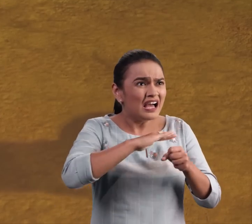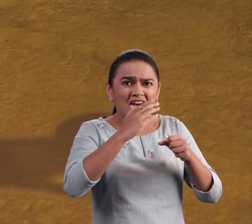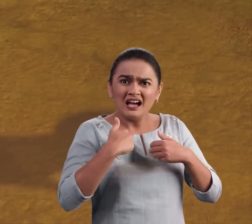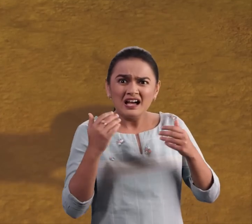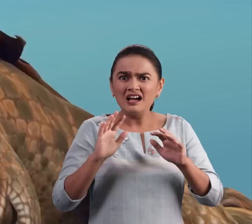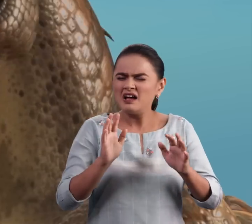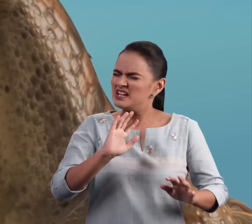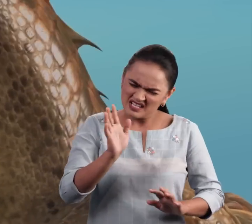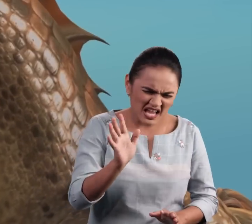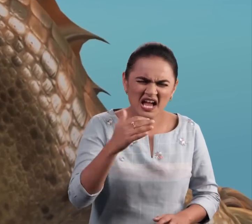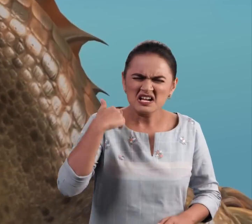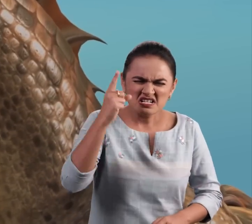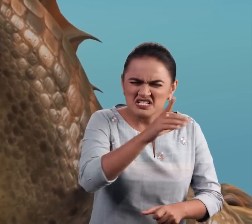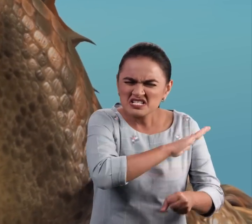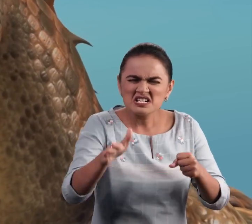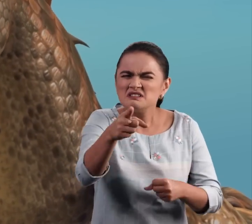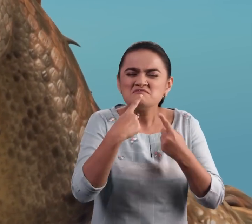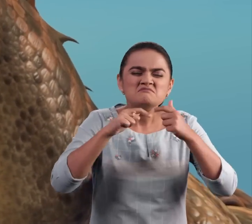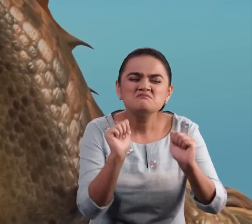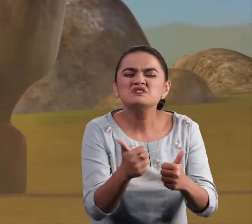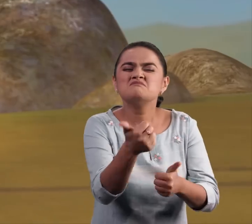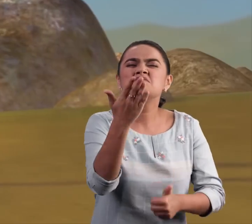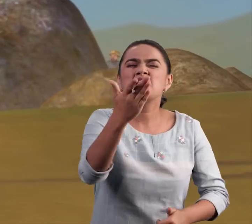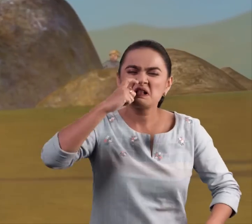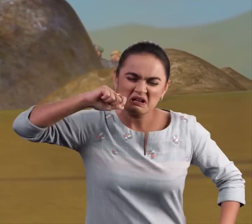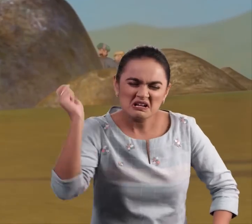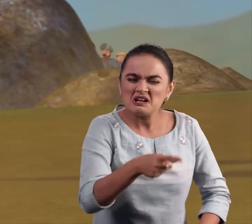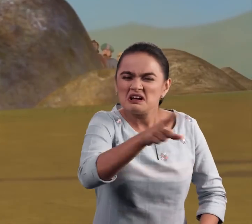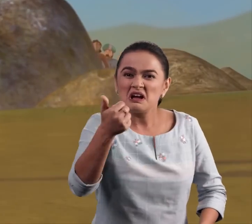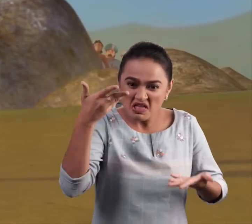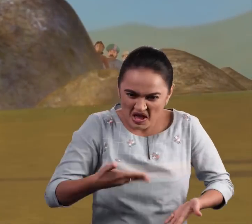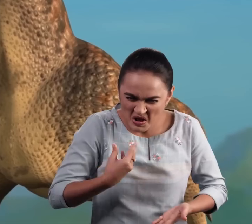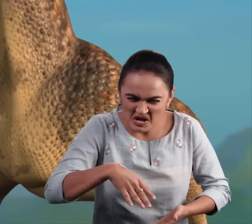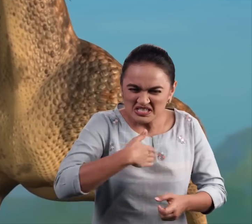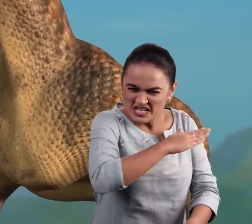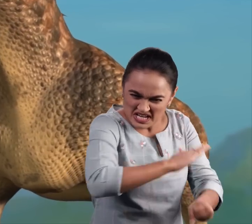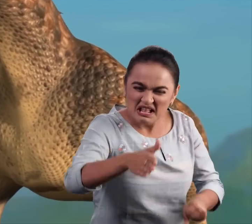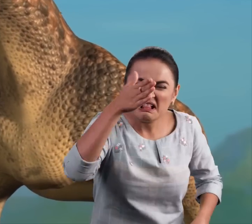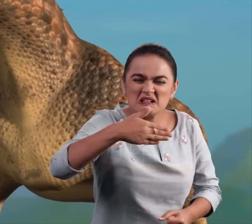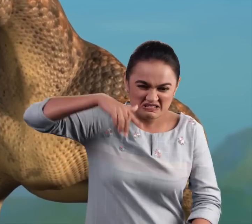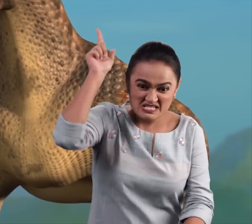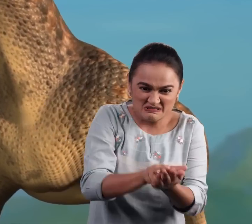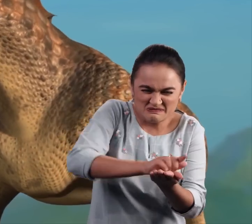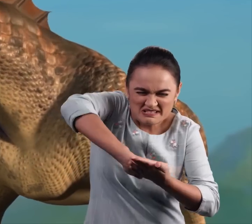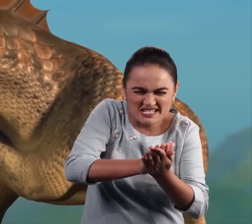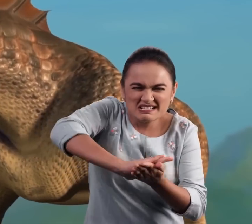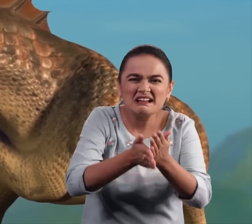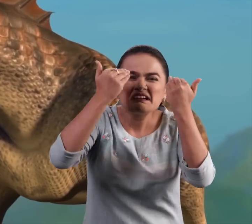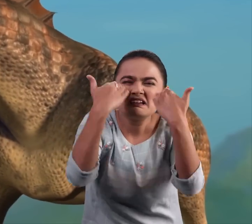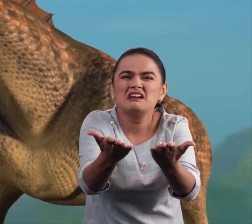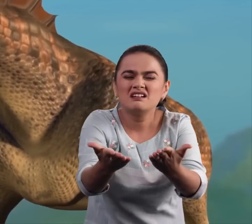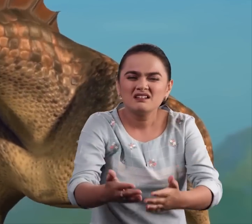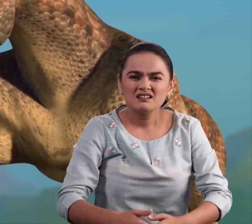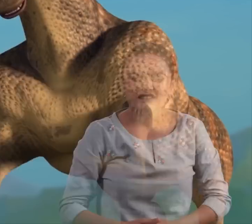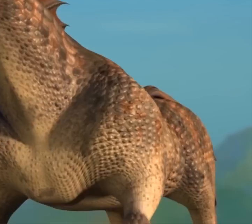मैं काल नहीं, मधुमंगल हूँ। नहीं, तू कंस का काल कैसे बनेगा? क्योंकि मेरे पैरों से कुचले जाने के बाद तुझे कुछ करने